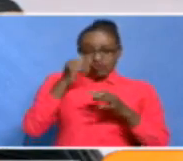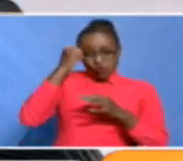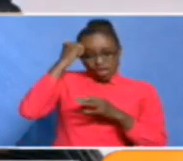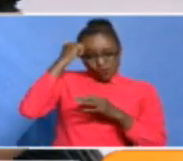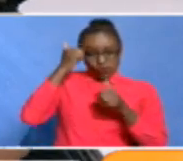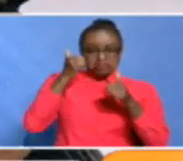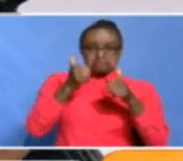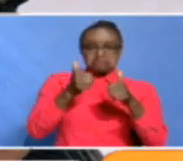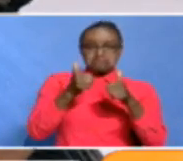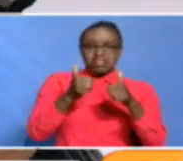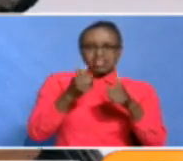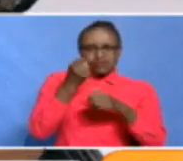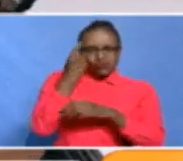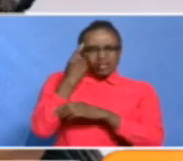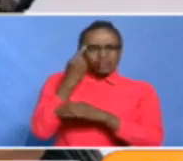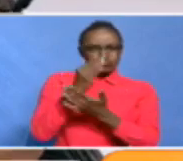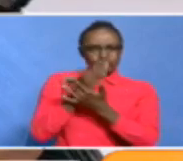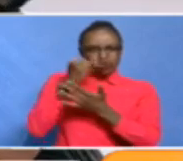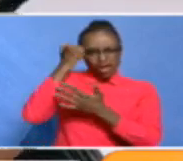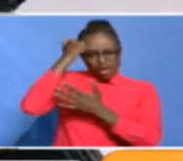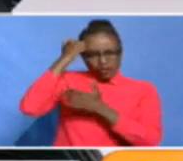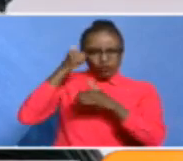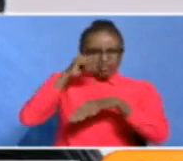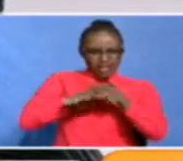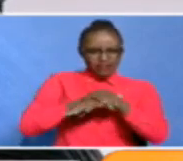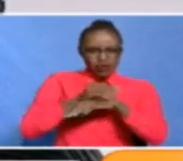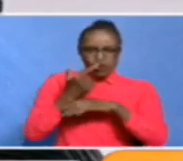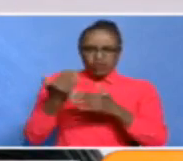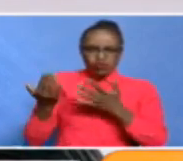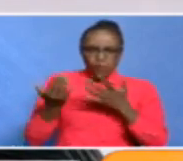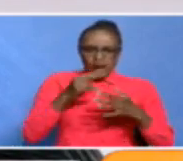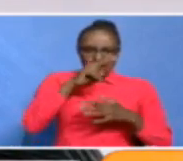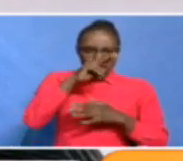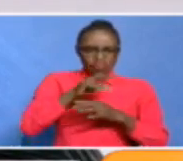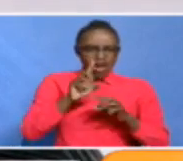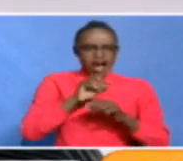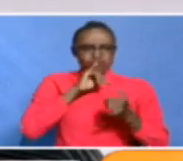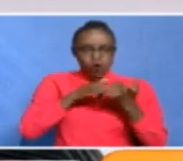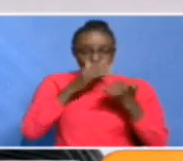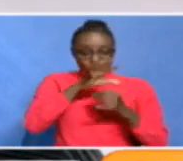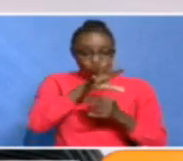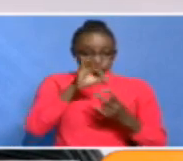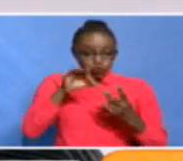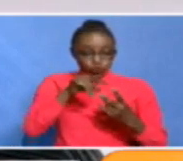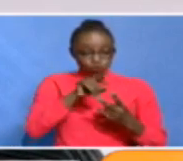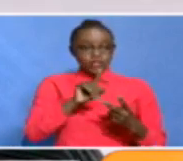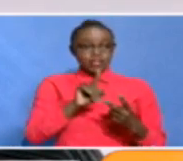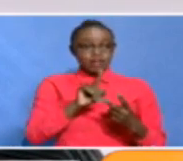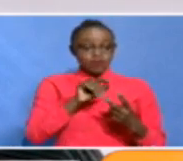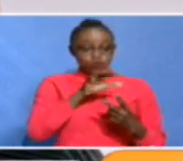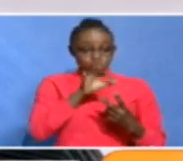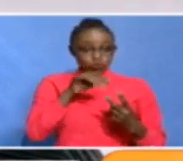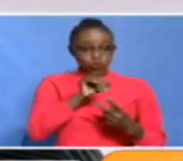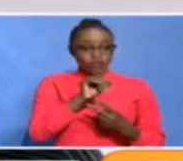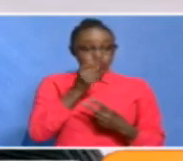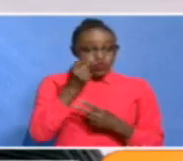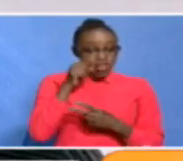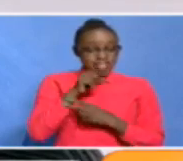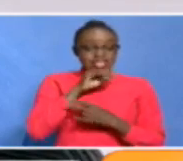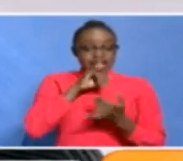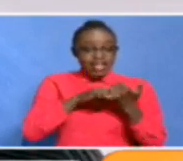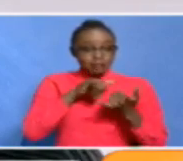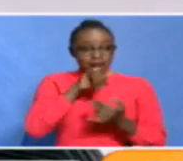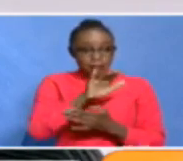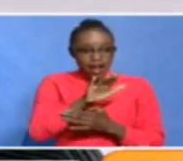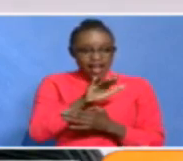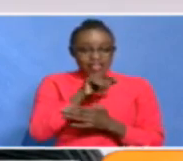umesoma, wewe elewa kwamba elimu uliyoipata si ya kuleta dharau kwa mume wako, maana ulimchagua wewe mwenyewe. Elewa kwamba yule ni mume wako,